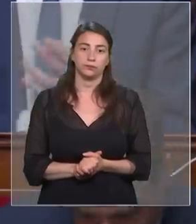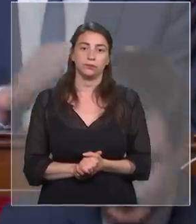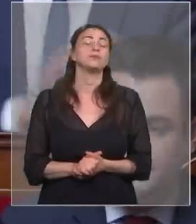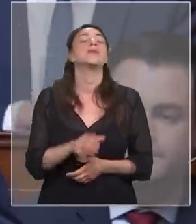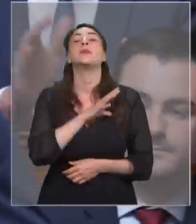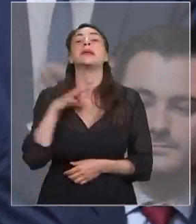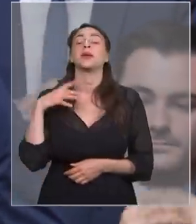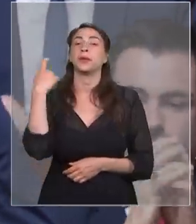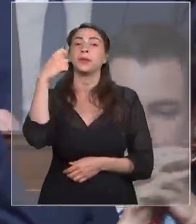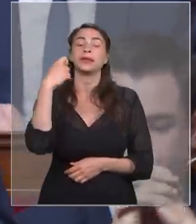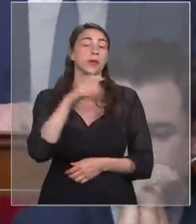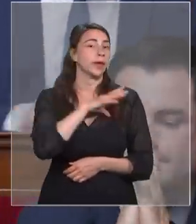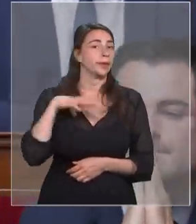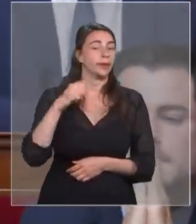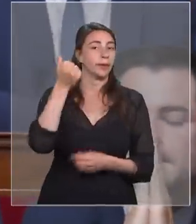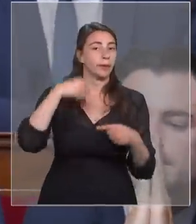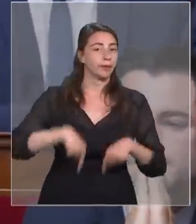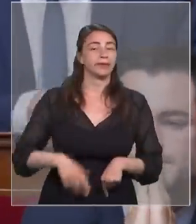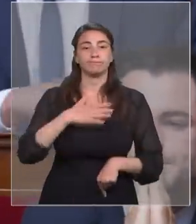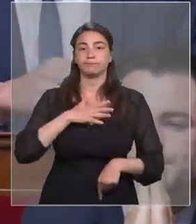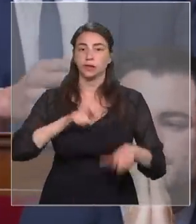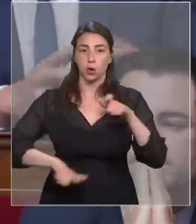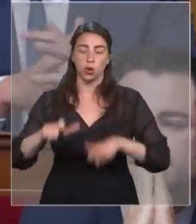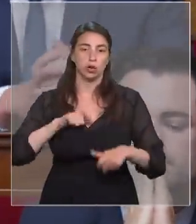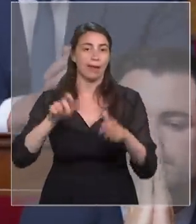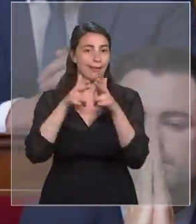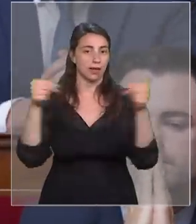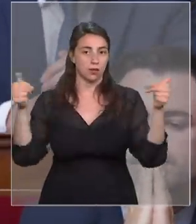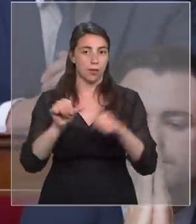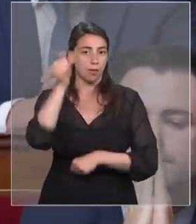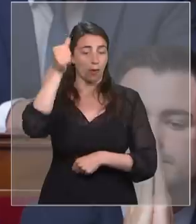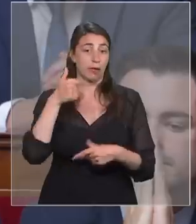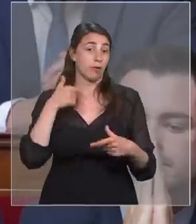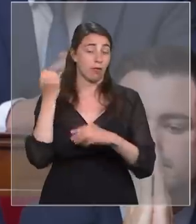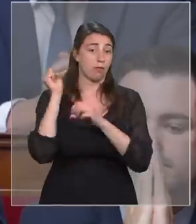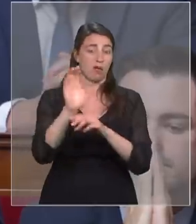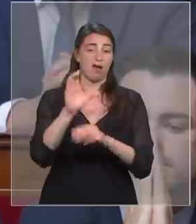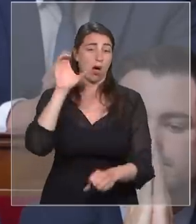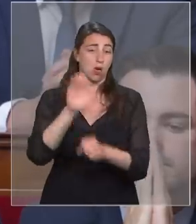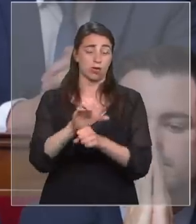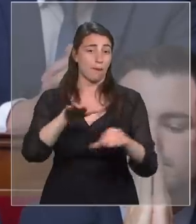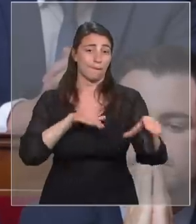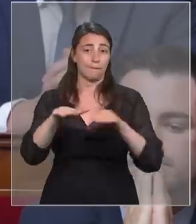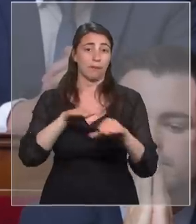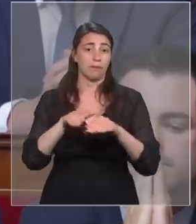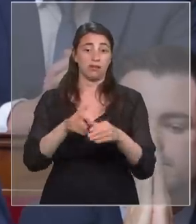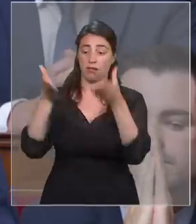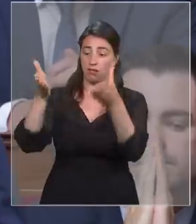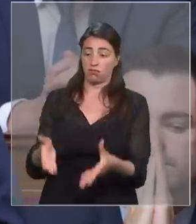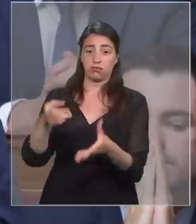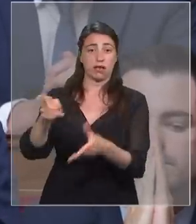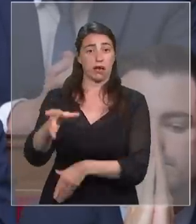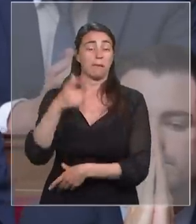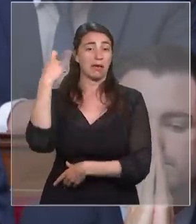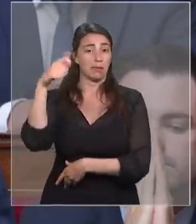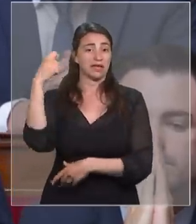Madame la Présidente, Madame la Première Ministre, mes chers collègues, en introduction, je voudrais dénoncer la méthode qui consiste à interpeller une présidente de groupe qui ne peut répondre à des